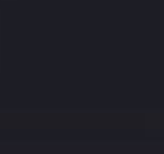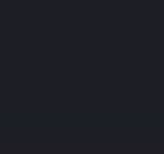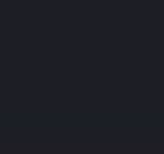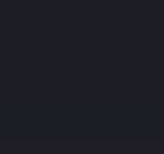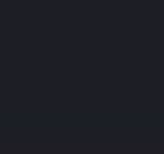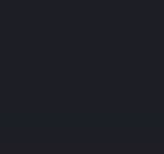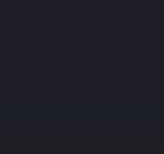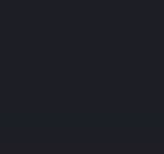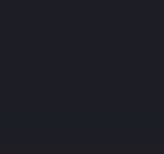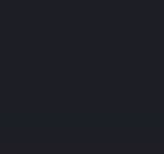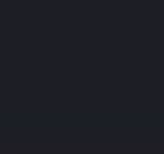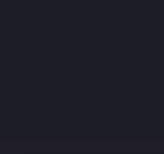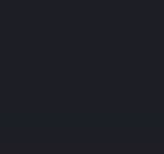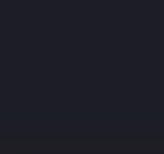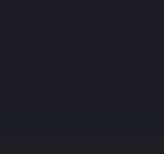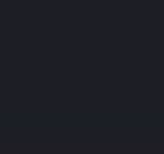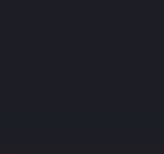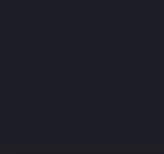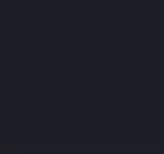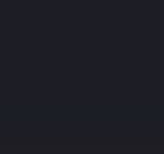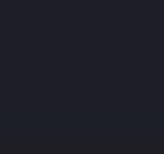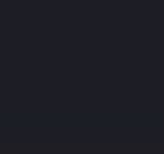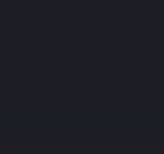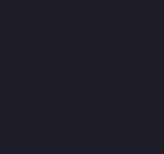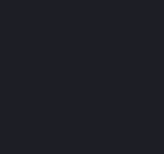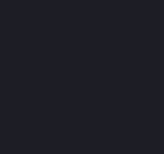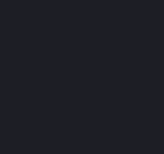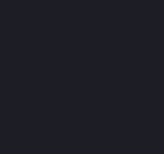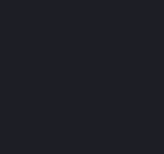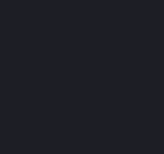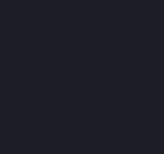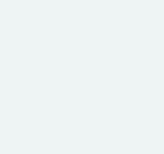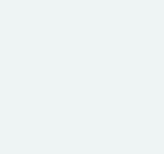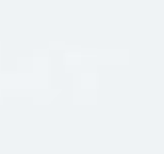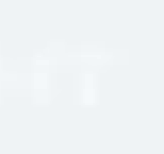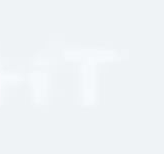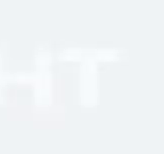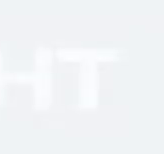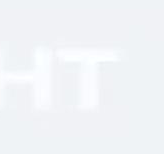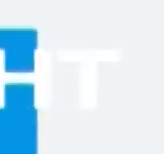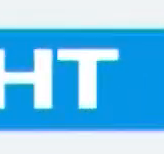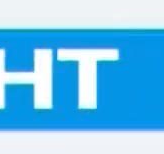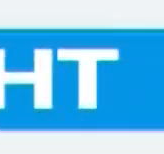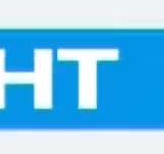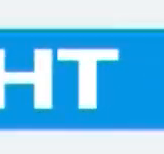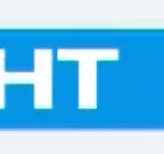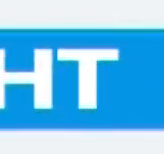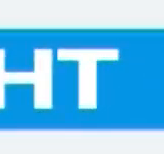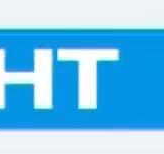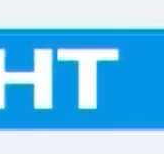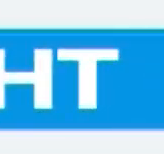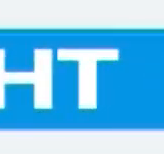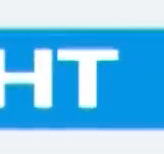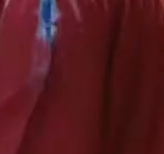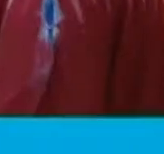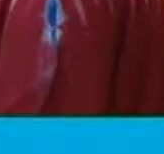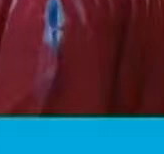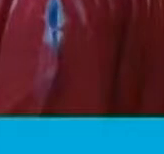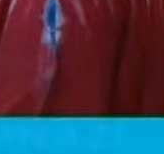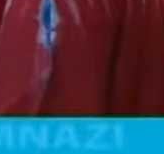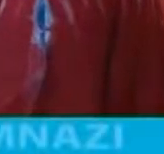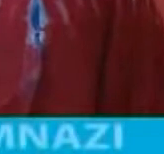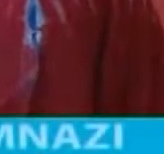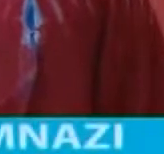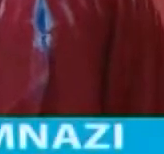at 10 p.m. KBC Channel 1, your true sports partner. Tonight on KBC Channel 1.